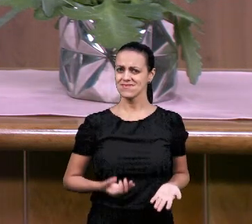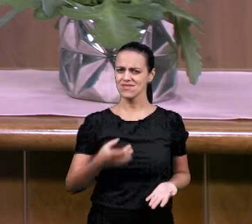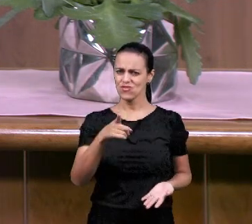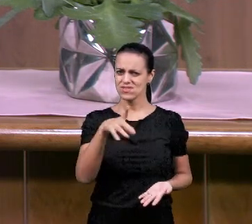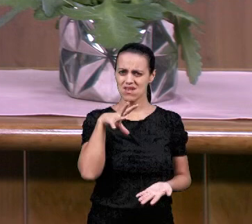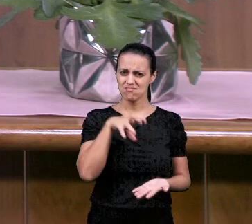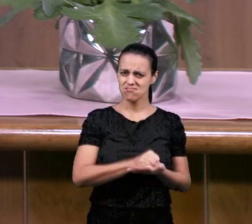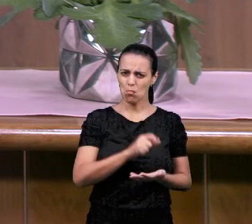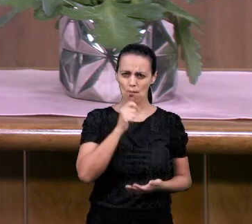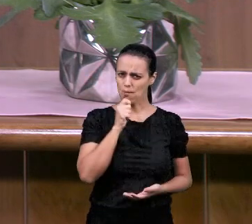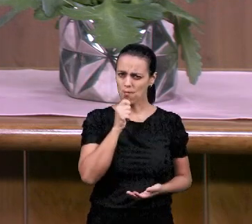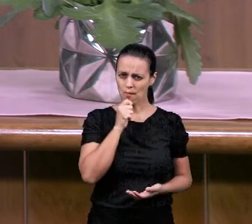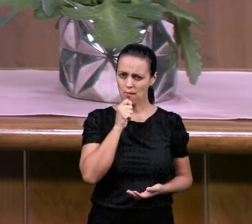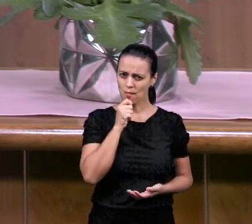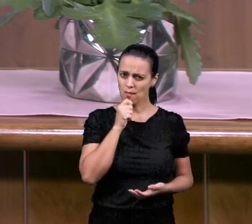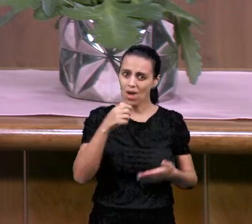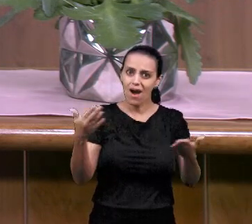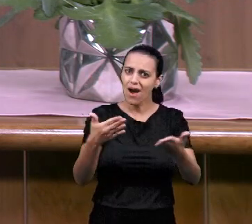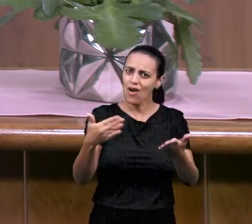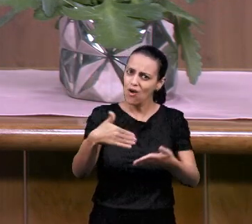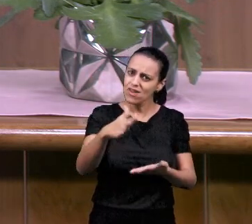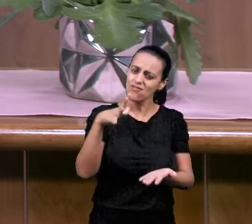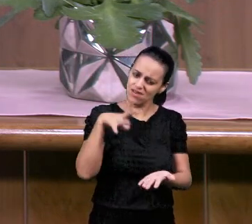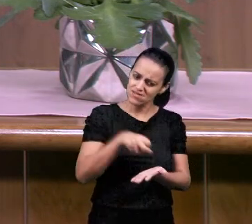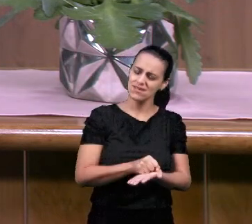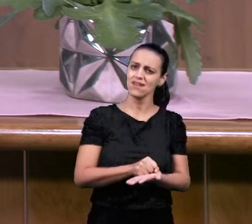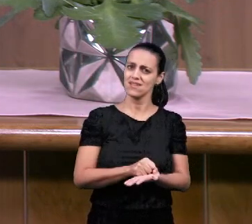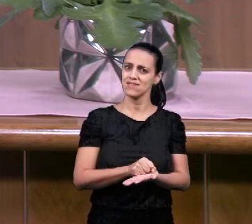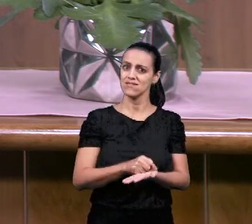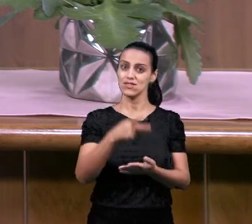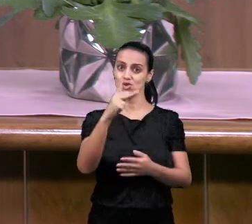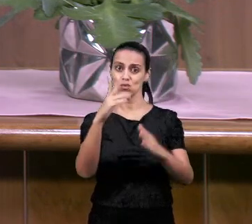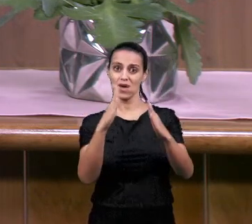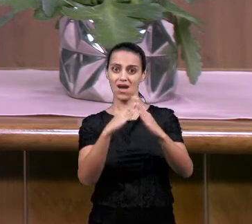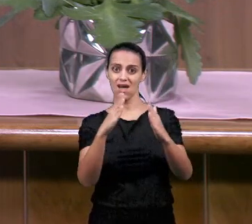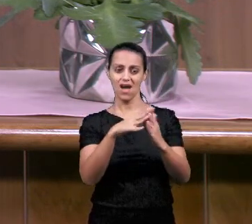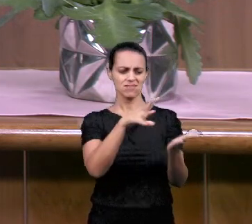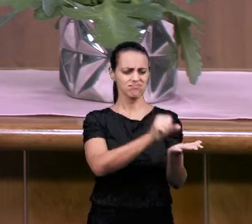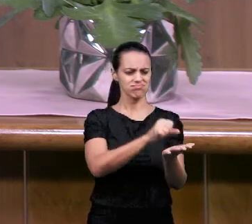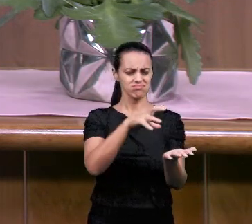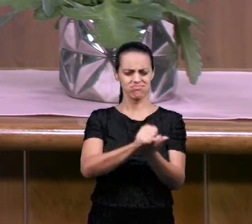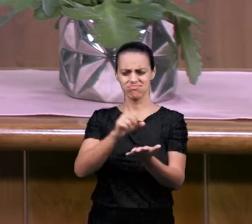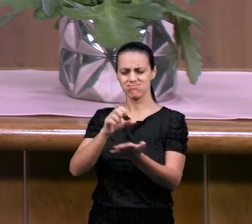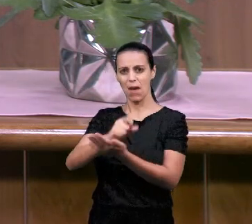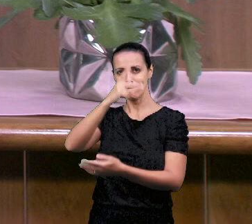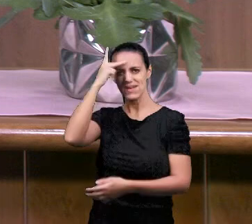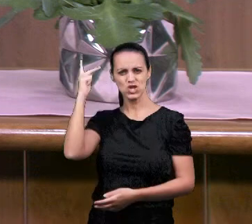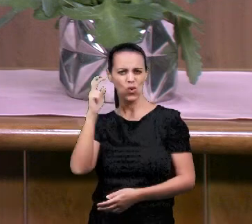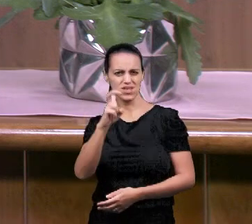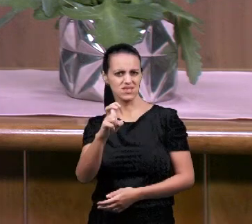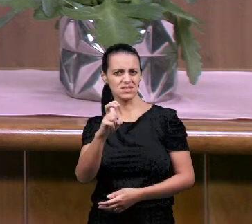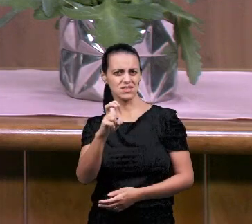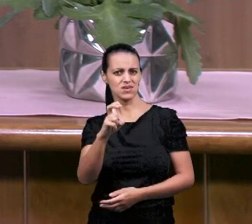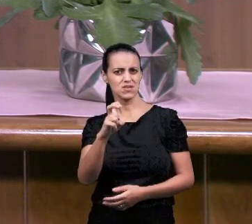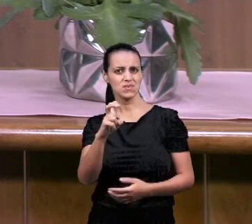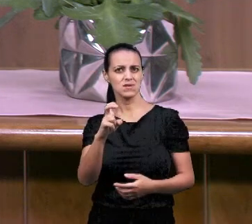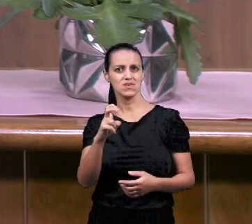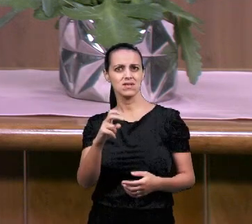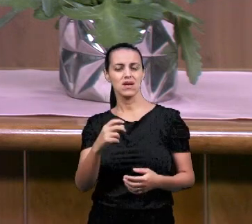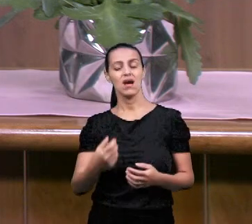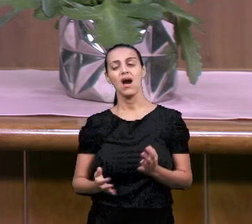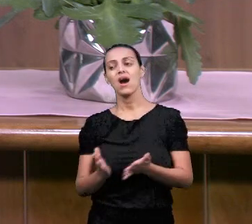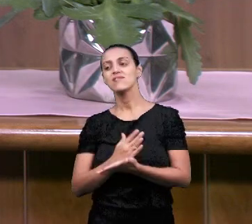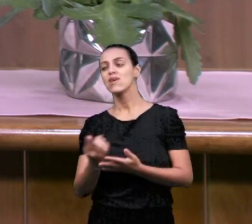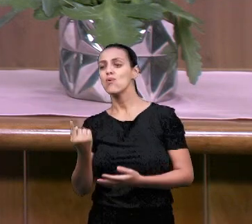inscrit encore, inscrivez-vous. Ça devrait demander à 5 personnes, chacun a un accès indépendant à YouTube. Des fois, un